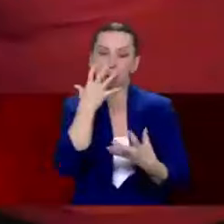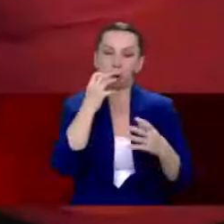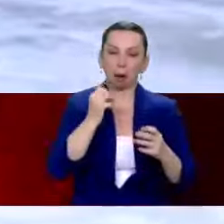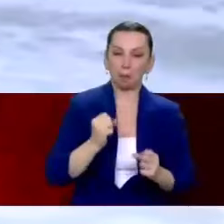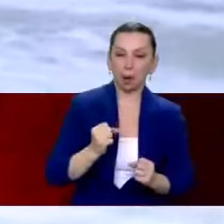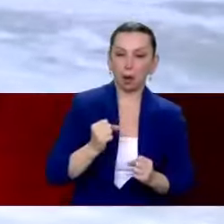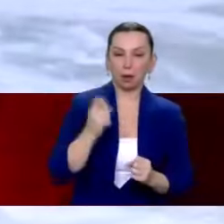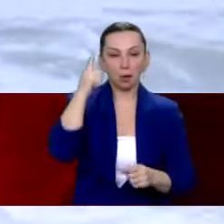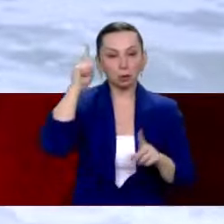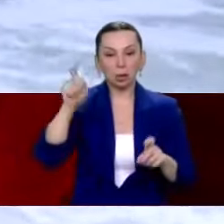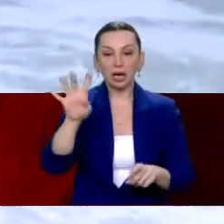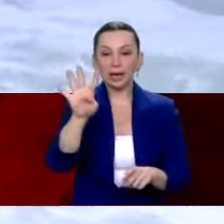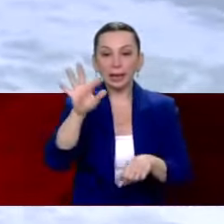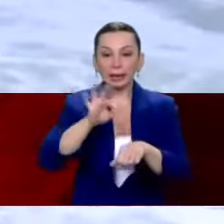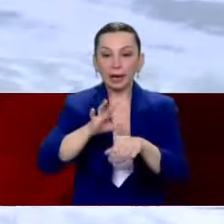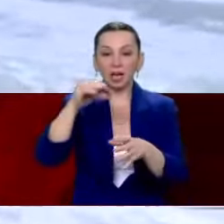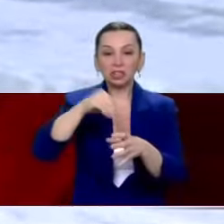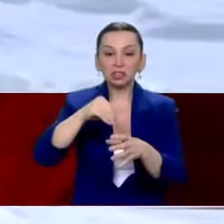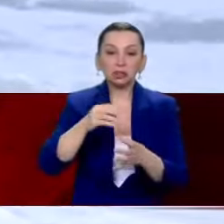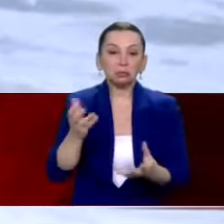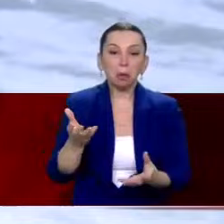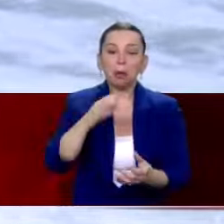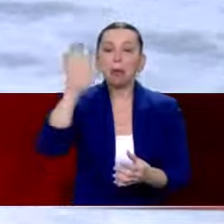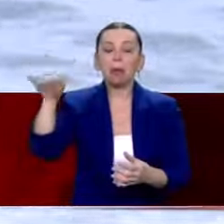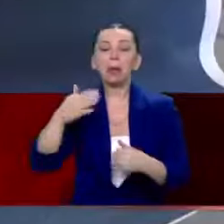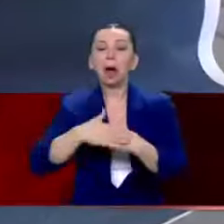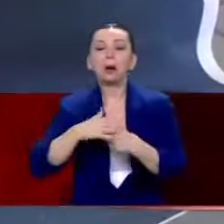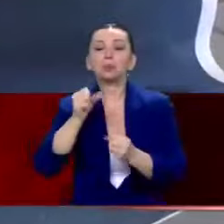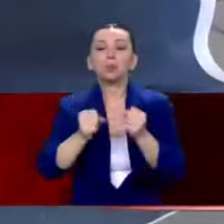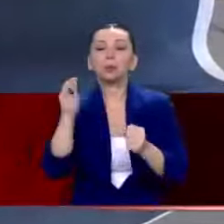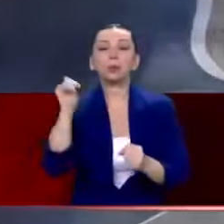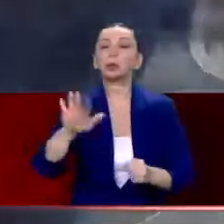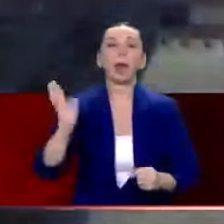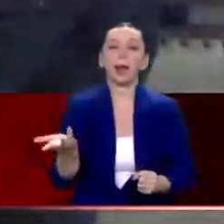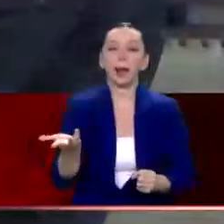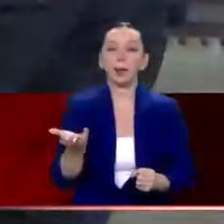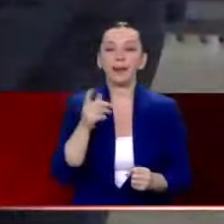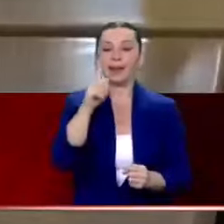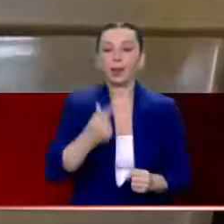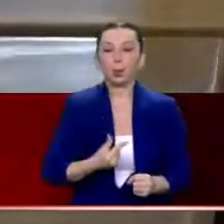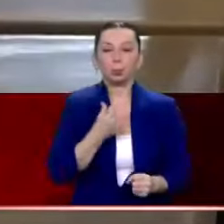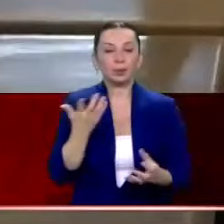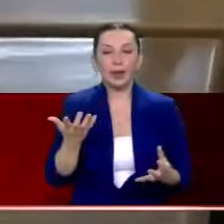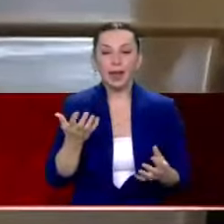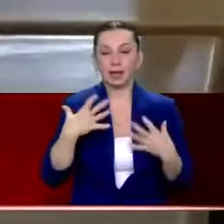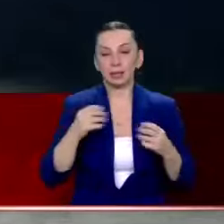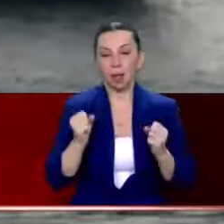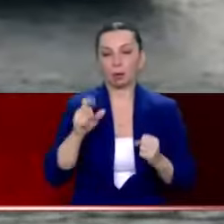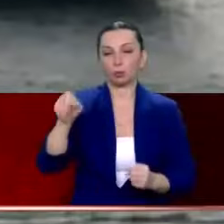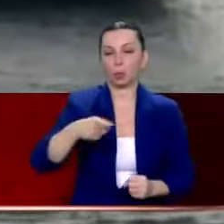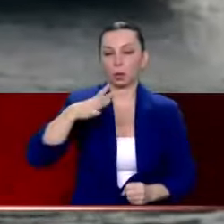soruysa... 40 dakika içinde yani nasıl diyorum ben müdahale edilemedi ona şaşıyorum. Tek umutları ise yakınlarına sağ salim kavuşabilmek.